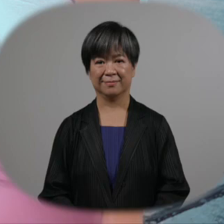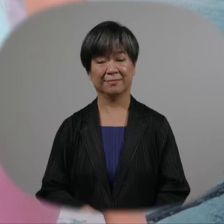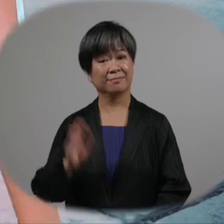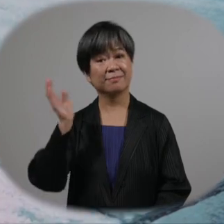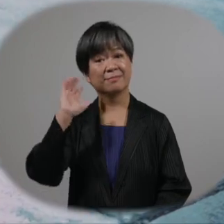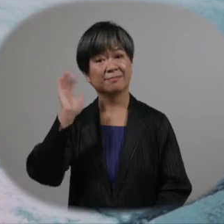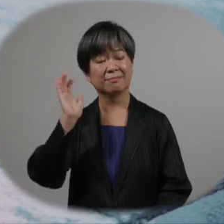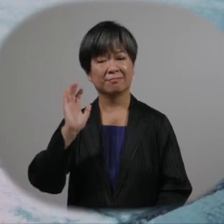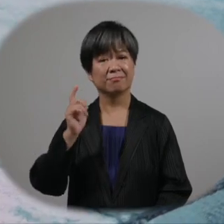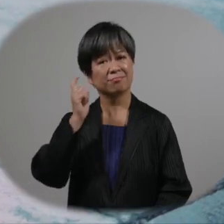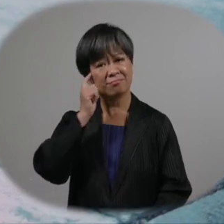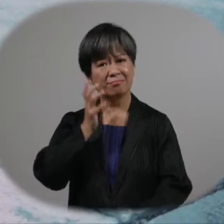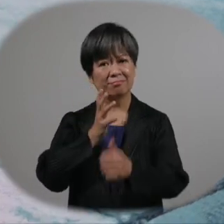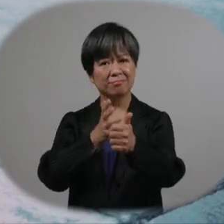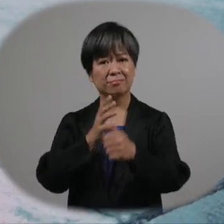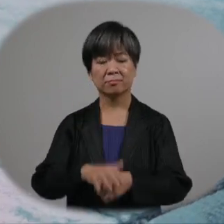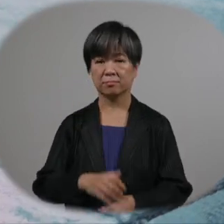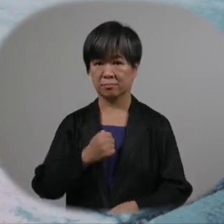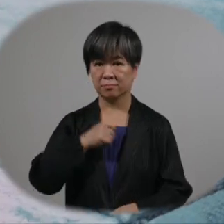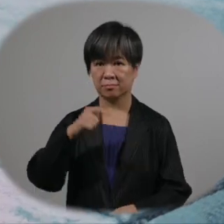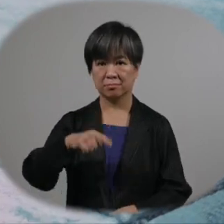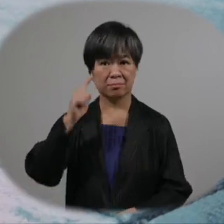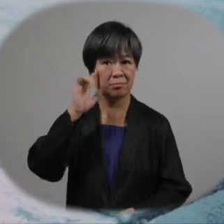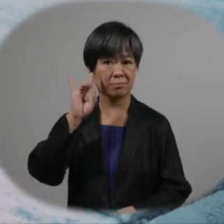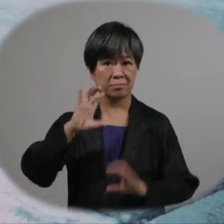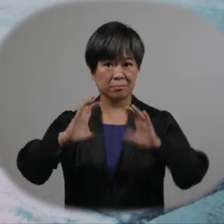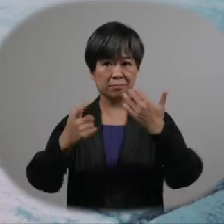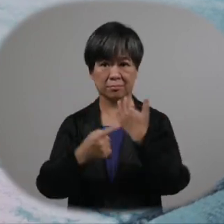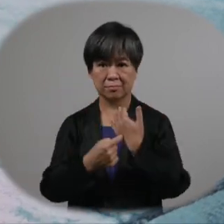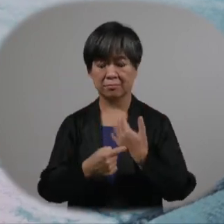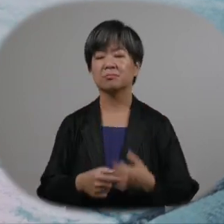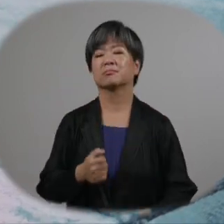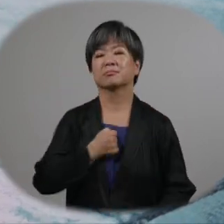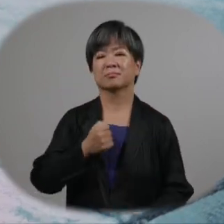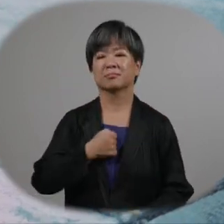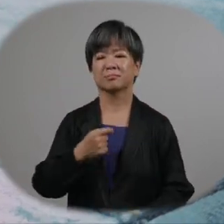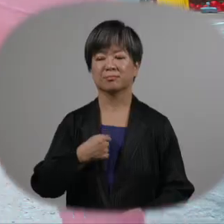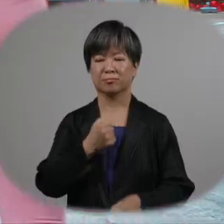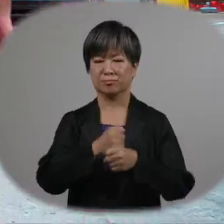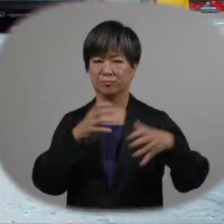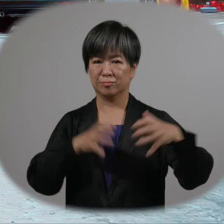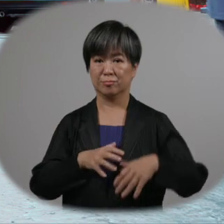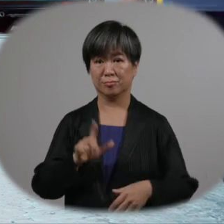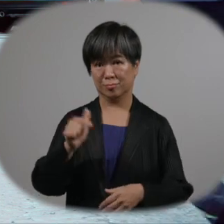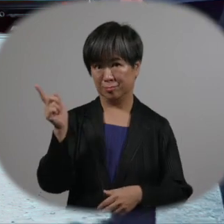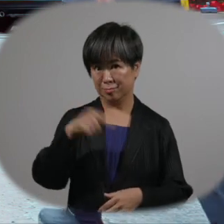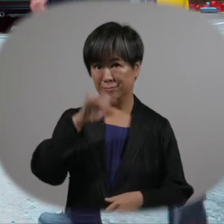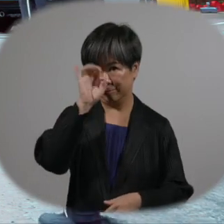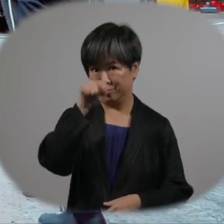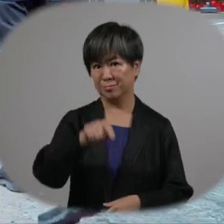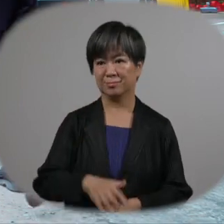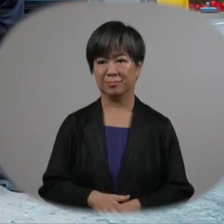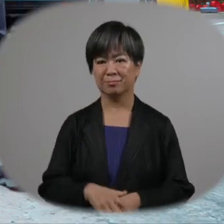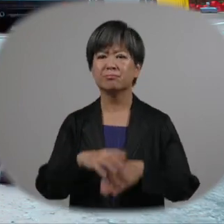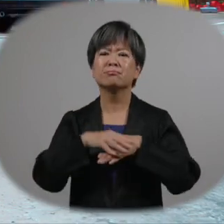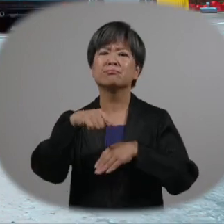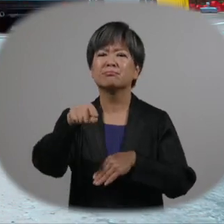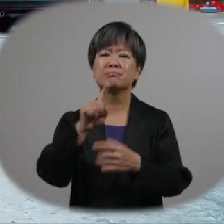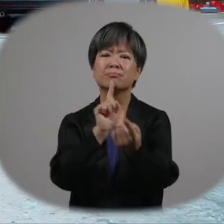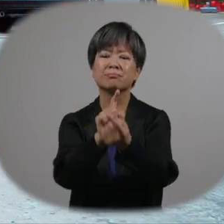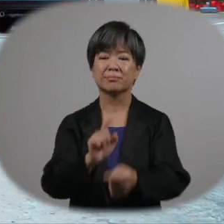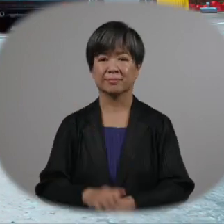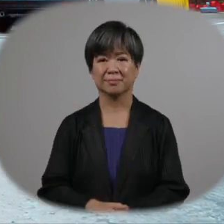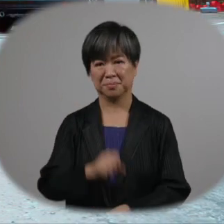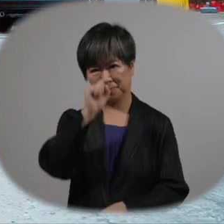Hello， 想跟你探听一个消息，你知道这里有一位特奥国手吗？ 知道啊，他是我同事，刚好他的时候我来找他哦。 哦，那你可以带我去找老师